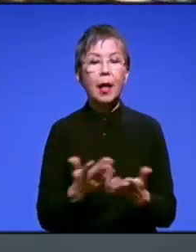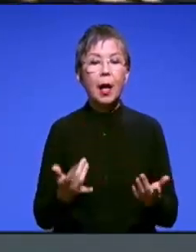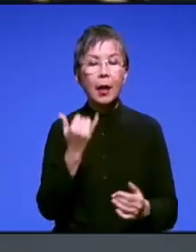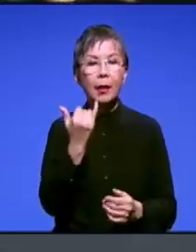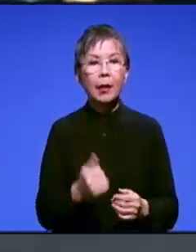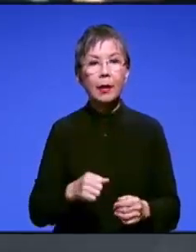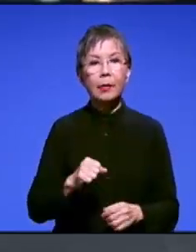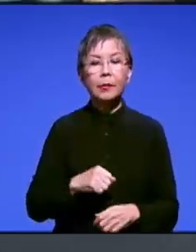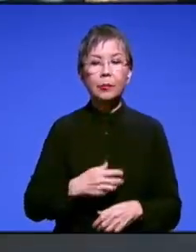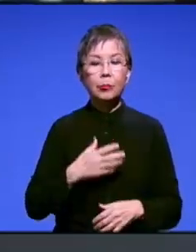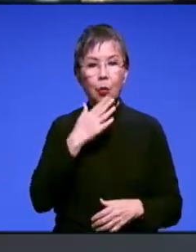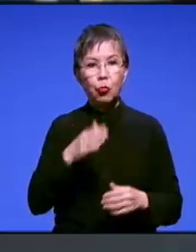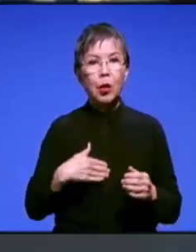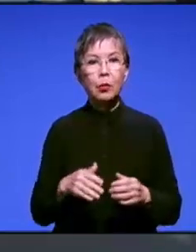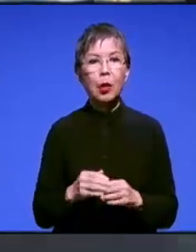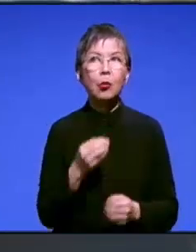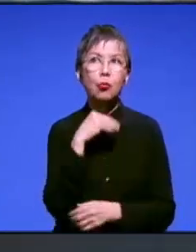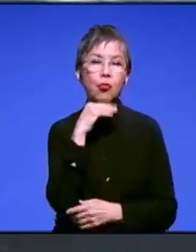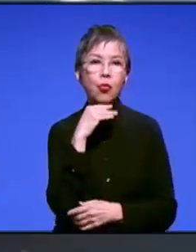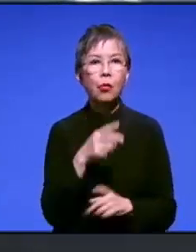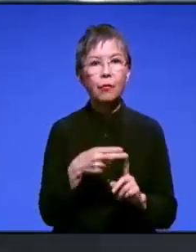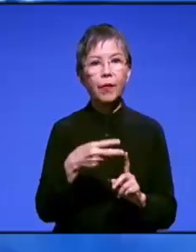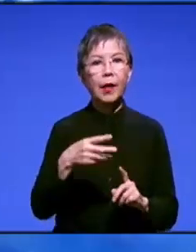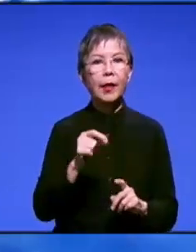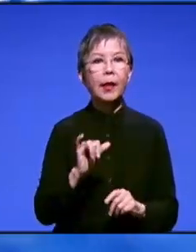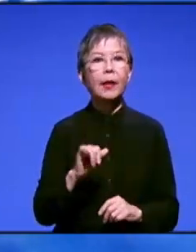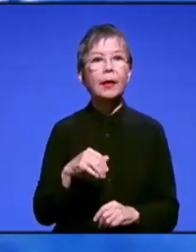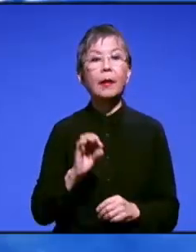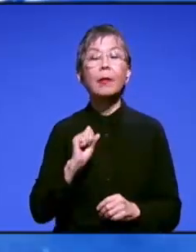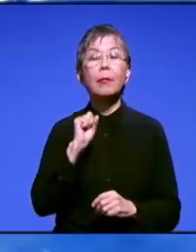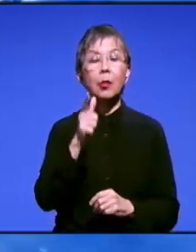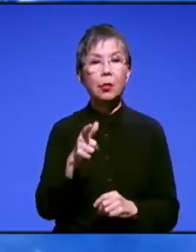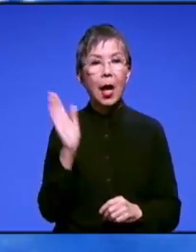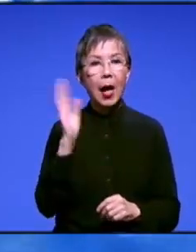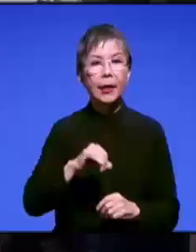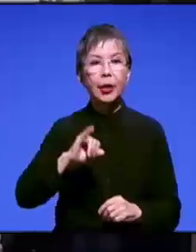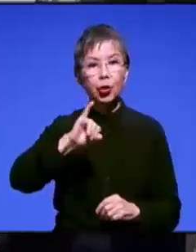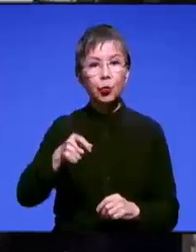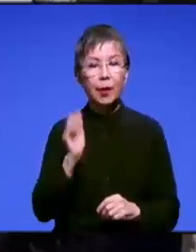pelabuhan menunggu keberangkatan kapal feri berikutnya pada hari Jumat mendatang.